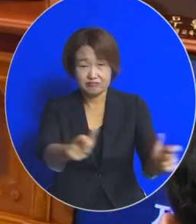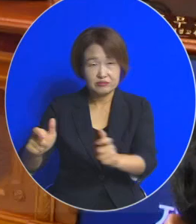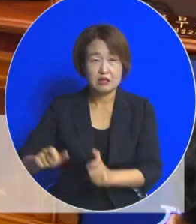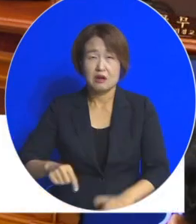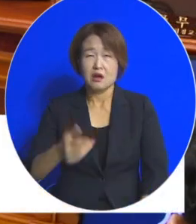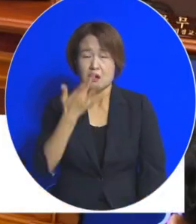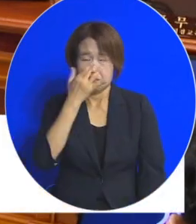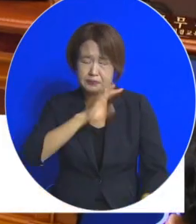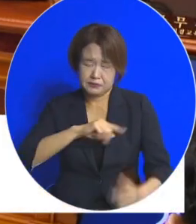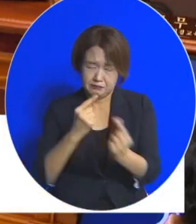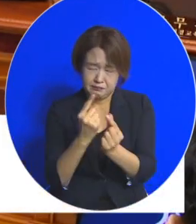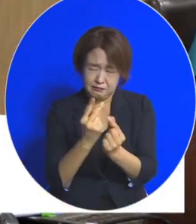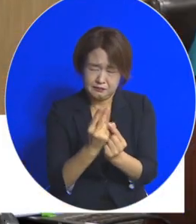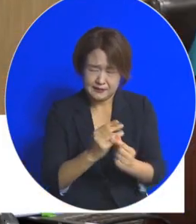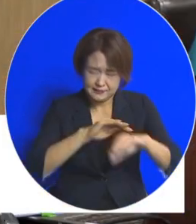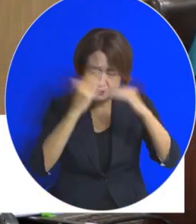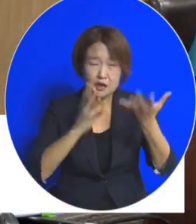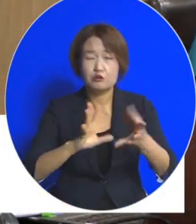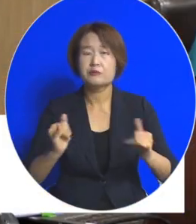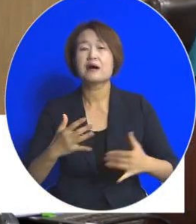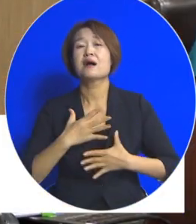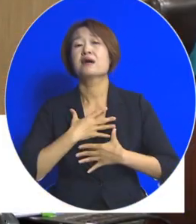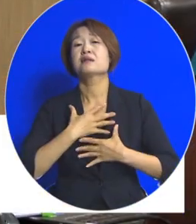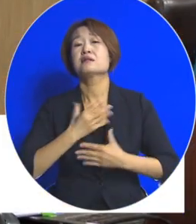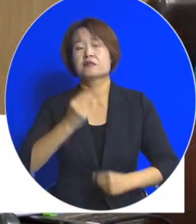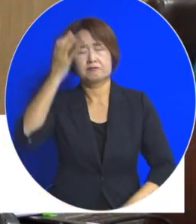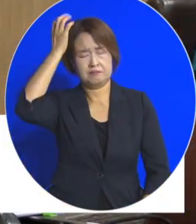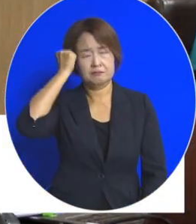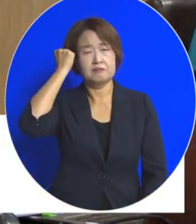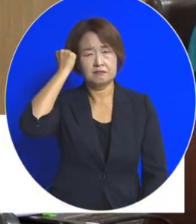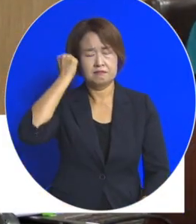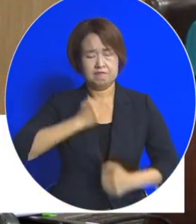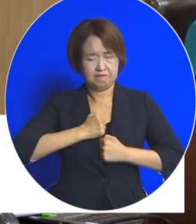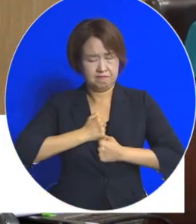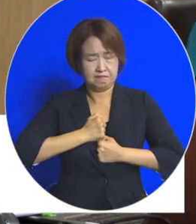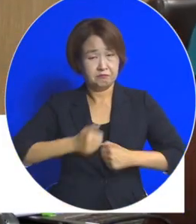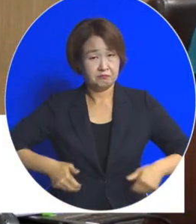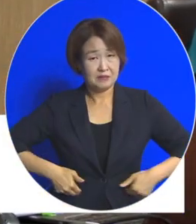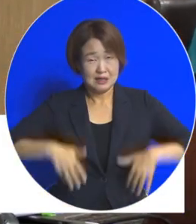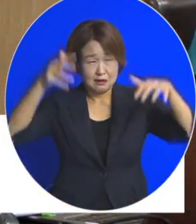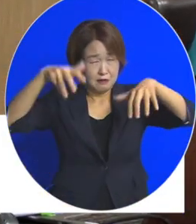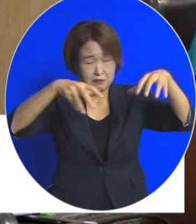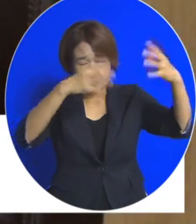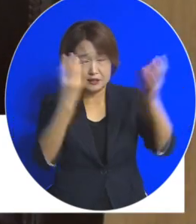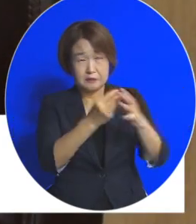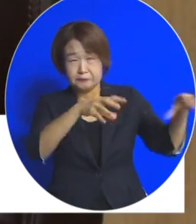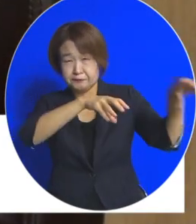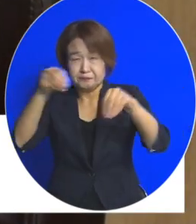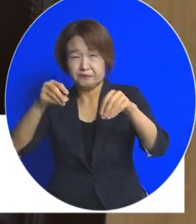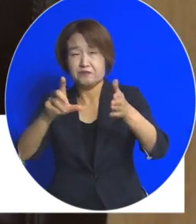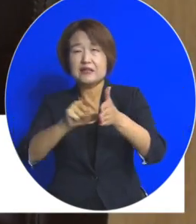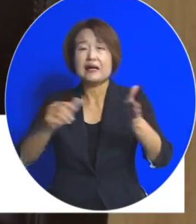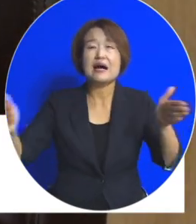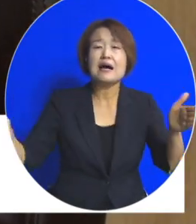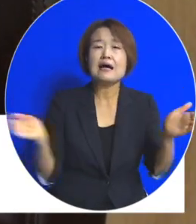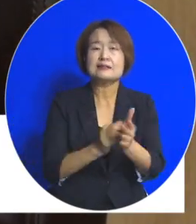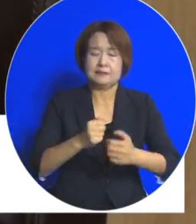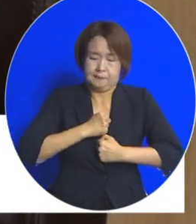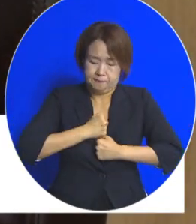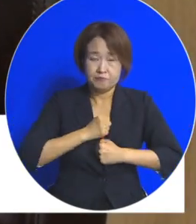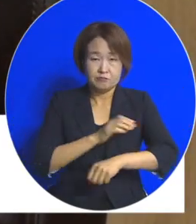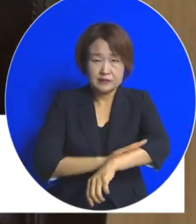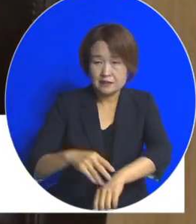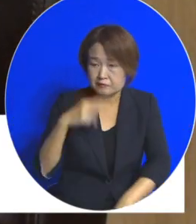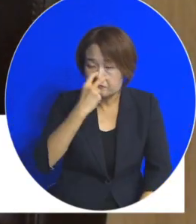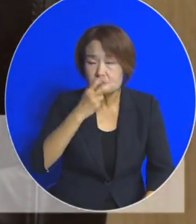첫째도 둘째도 국민의 안전이라는 점을 명심해야 한다며 장마가 완전히 끝날 때까지 한 순간도 긴장의 끈을 놓지